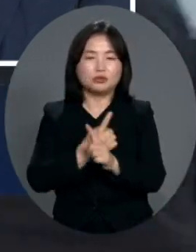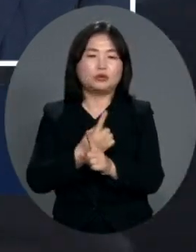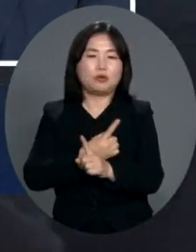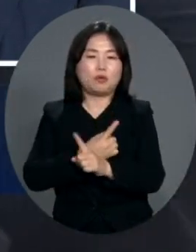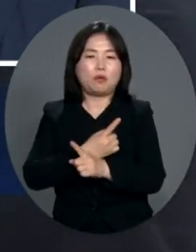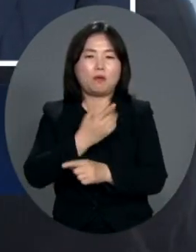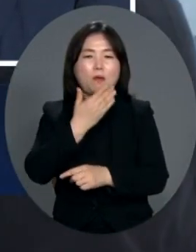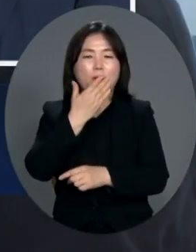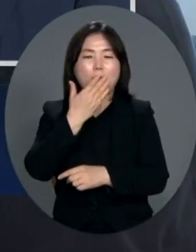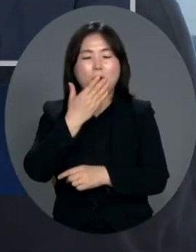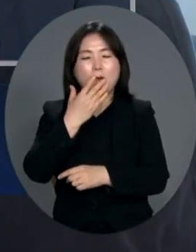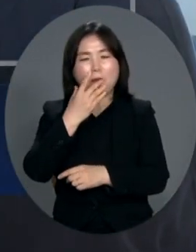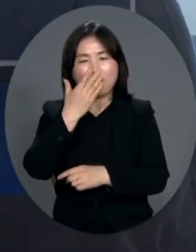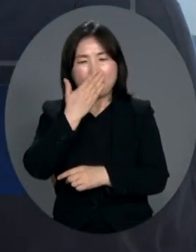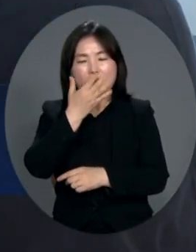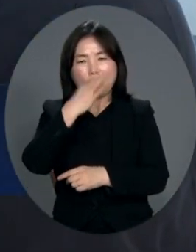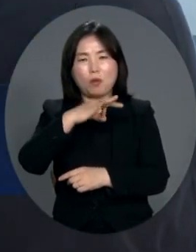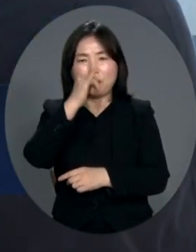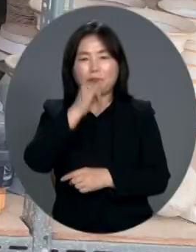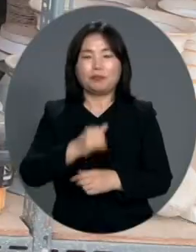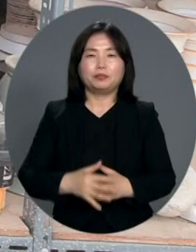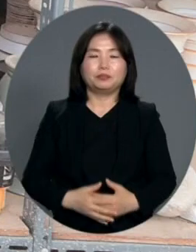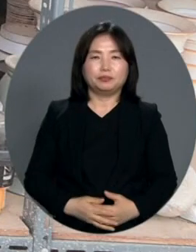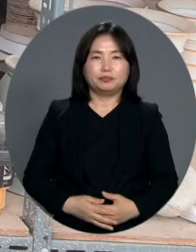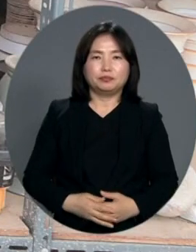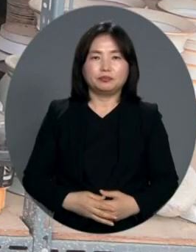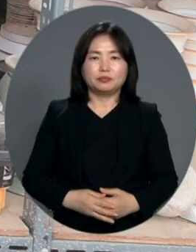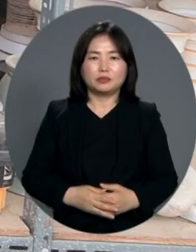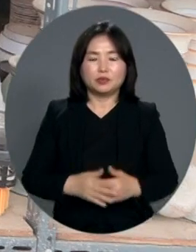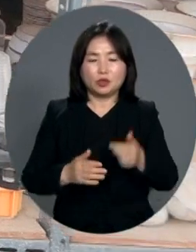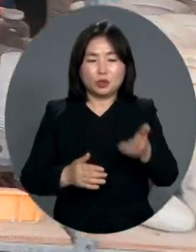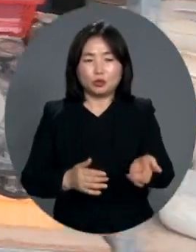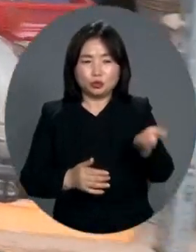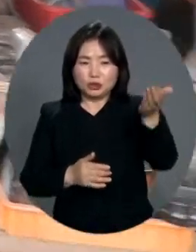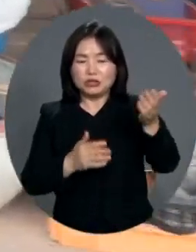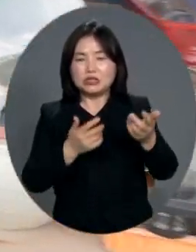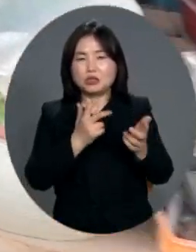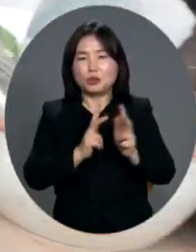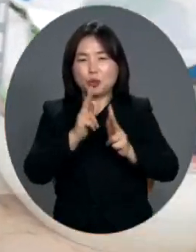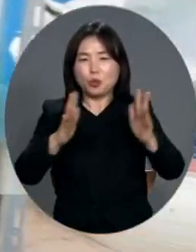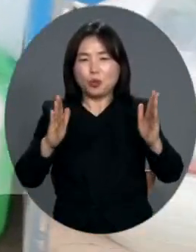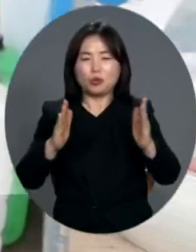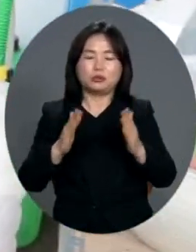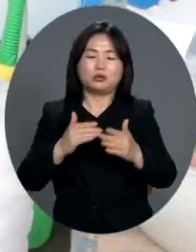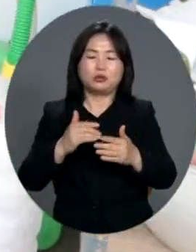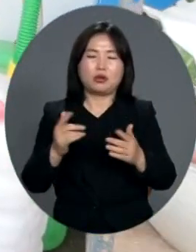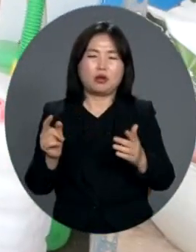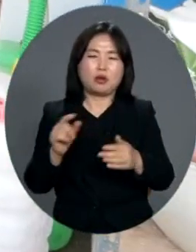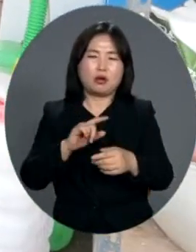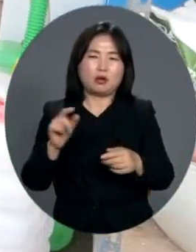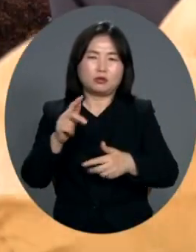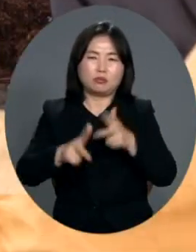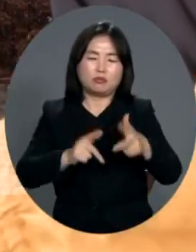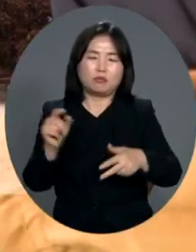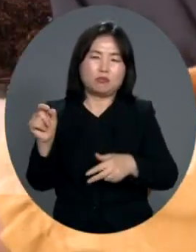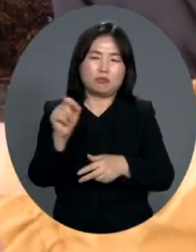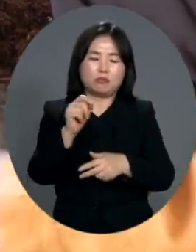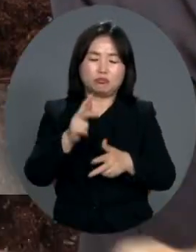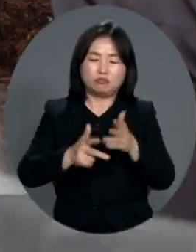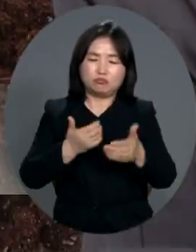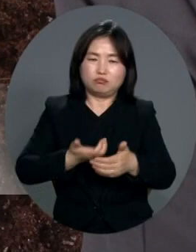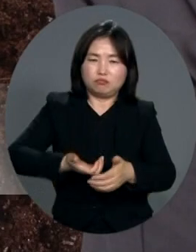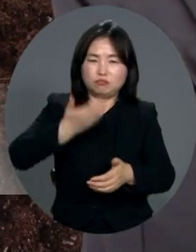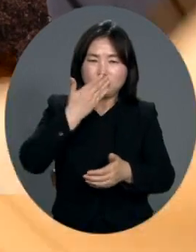우울증이 감소되는 그런 효과가 있었습니다. 수직 정원 시장은 최근 빠르게 성장하고 있는데